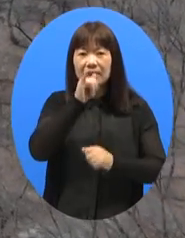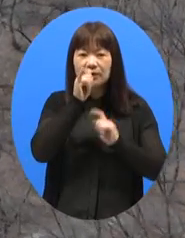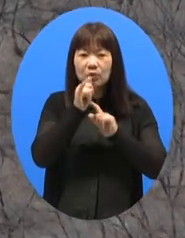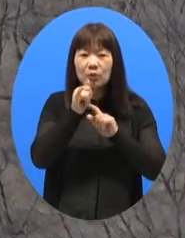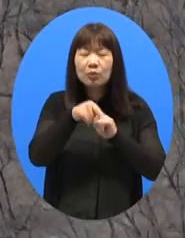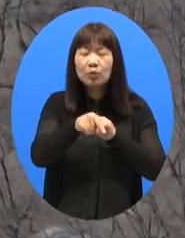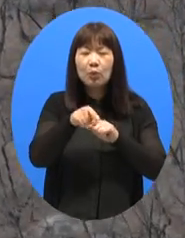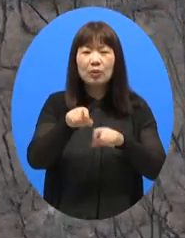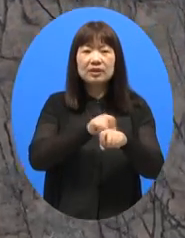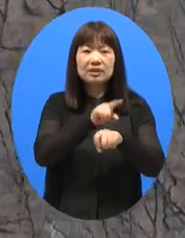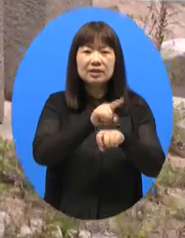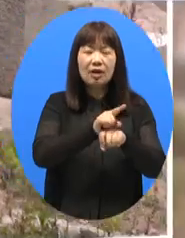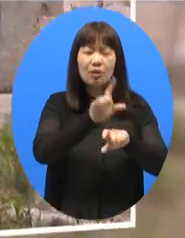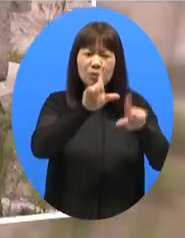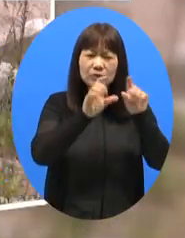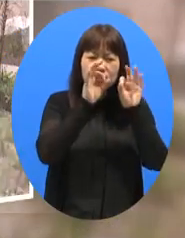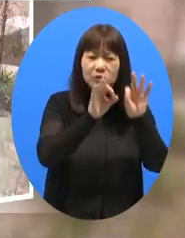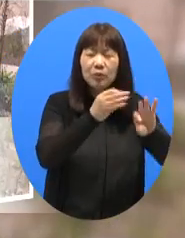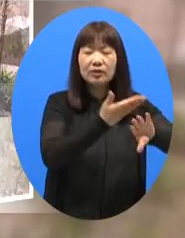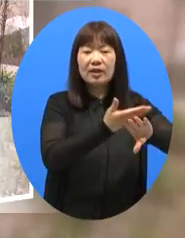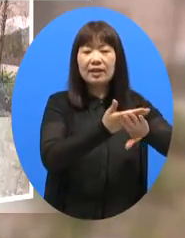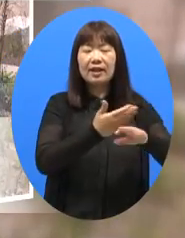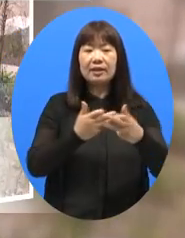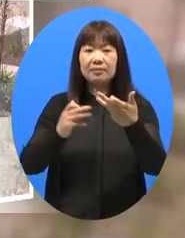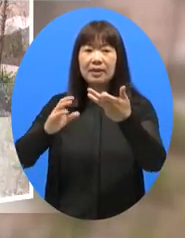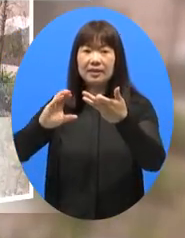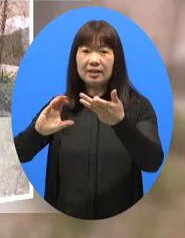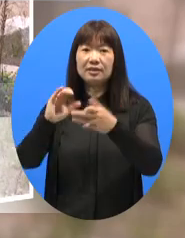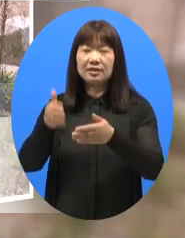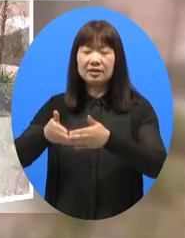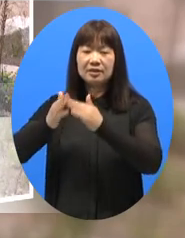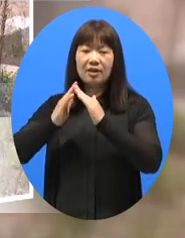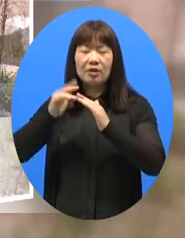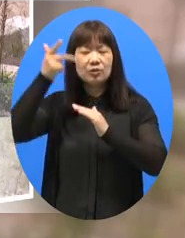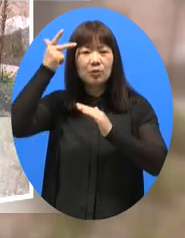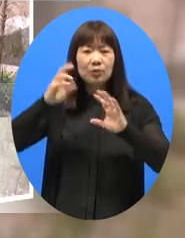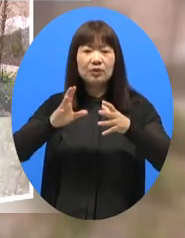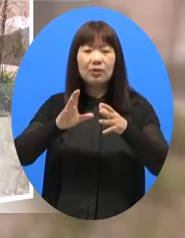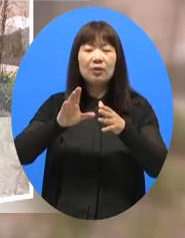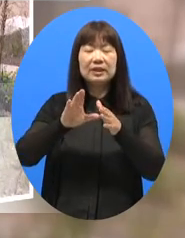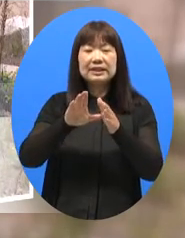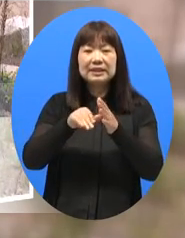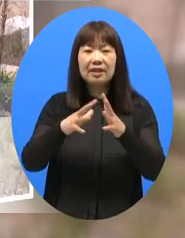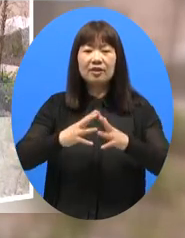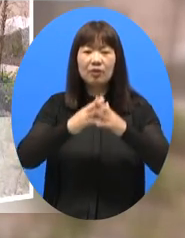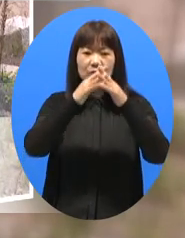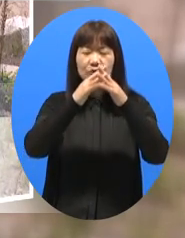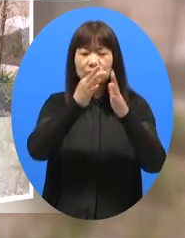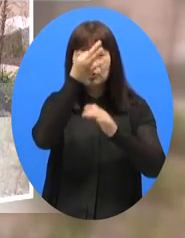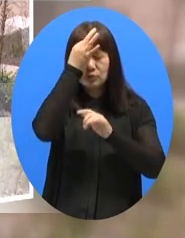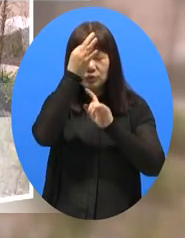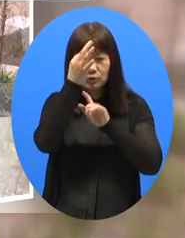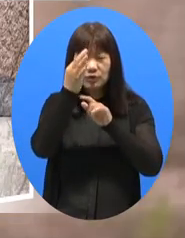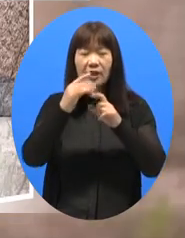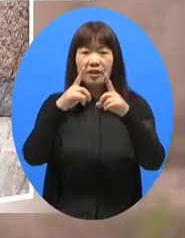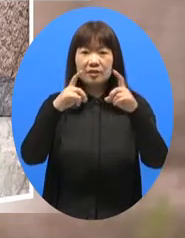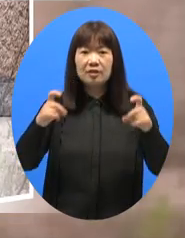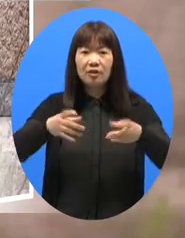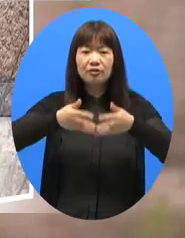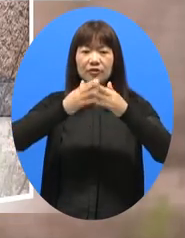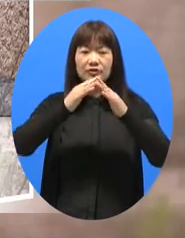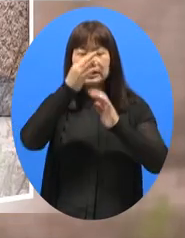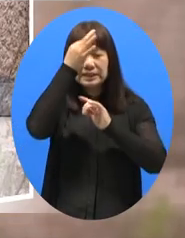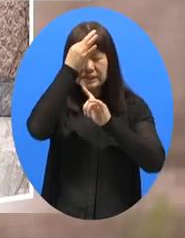다른 특징을 보입니다. 18세기 만들어진 조선시대 건축술과 성곽 축성술이 집약된